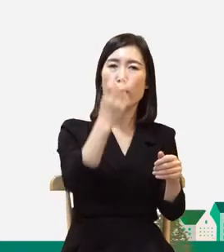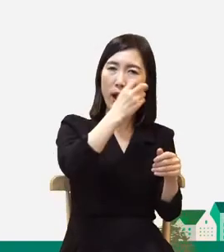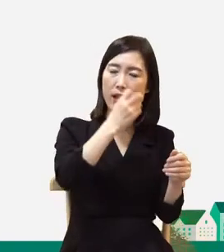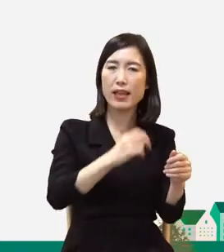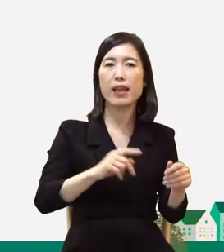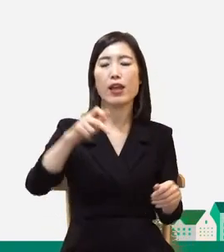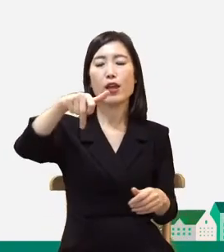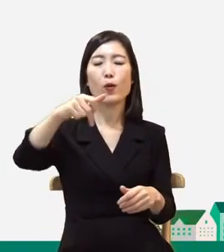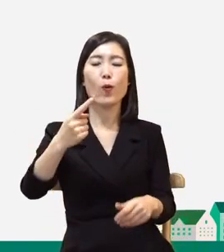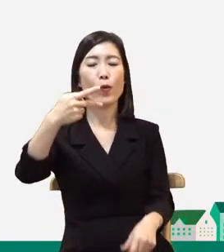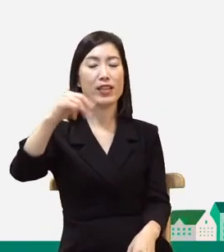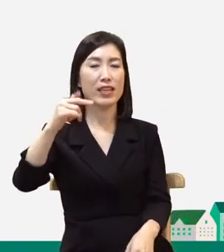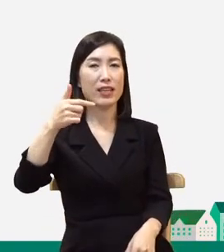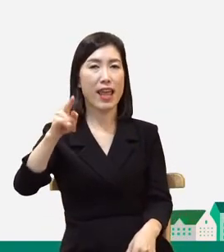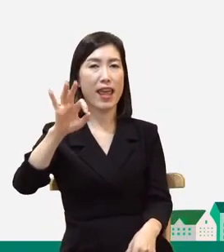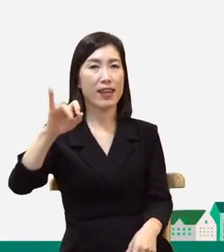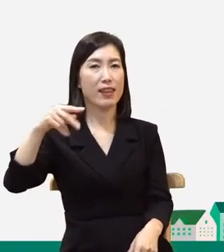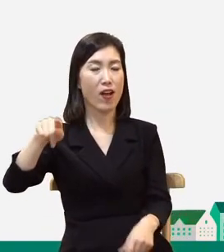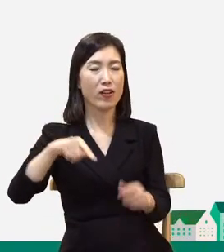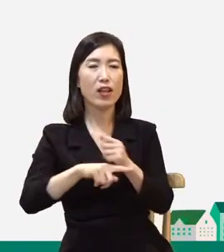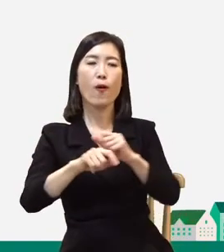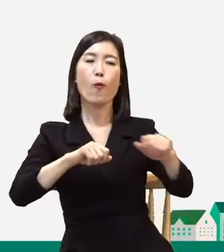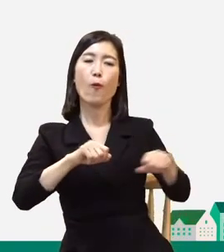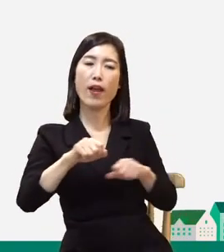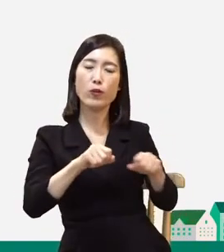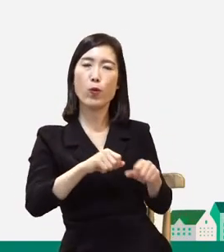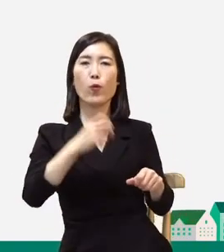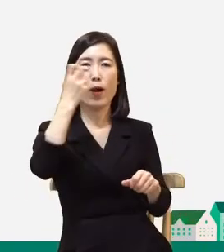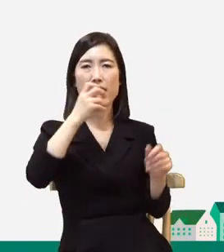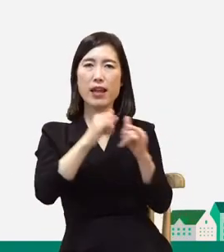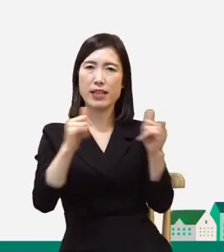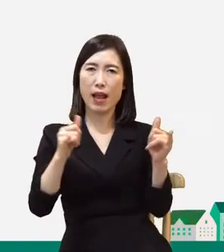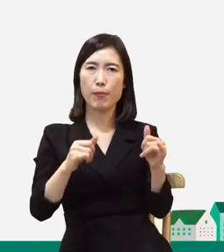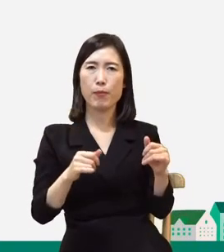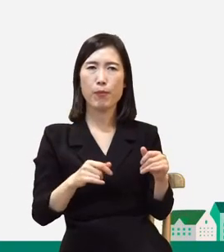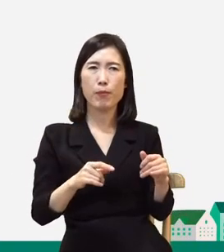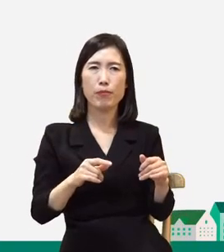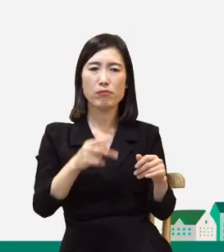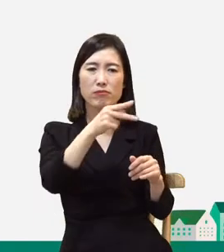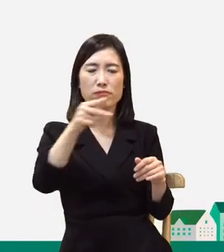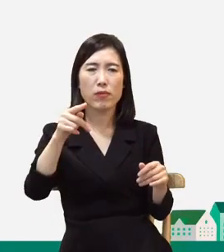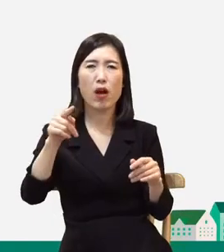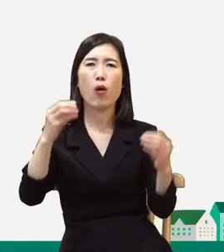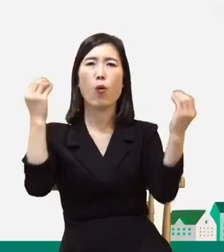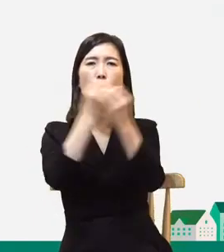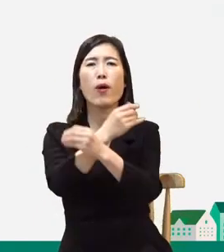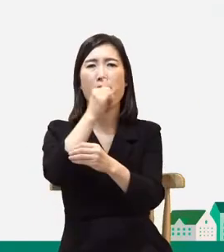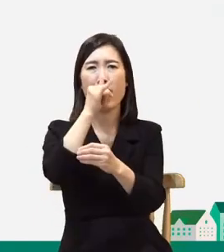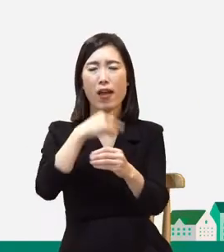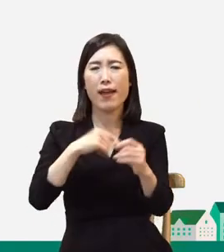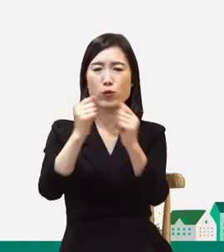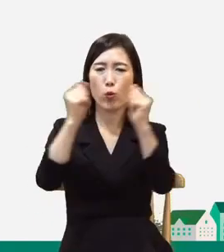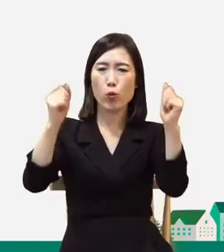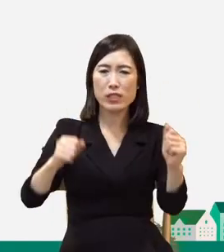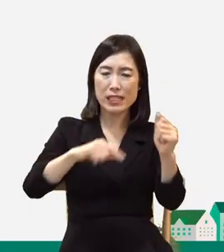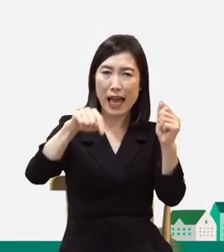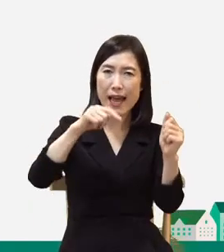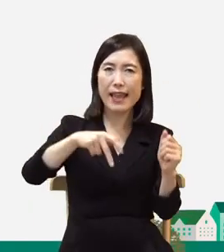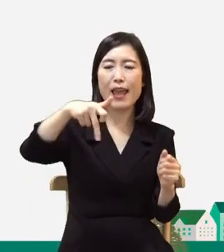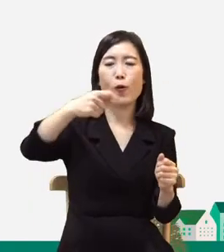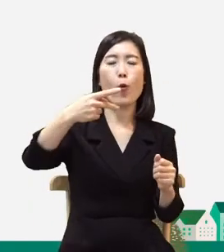활동을 관리하는 역할이라고 이렇게 오해들을 하고, 또 저희 조직 내에서